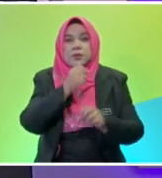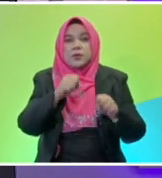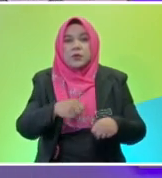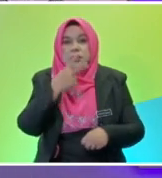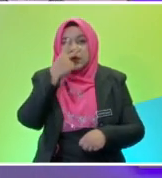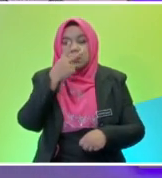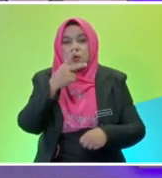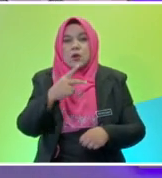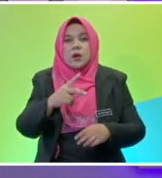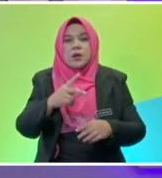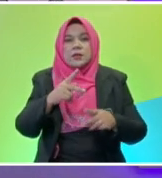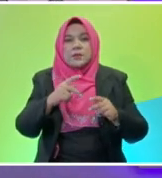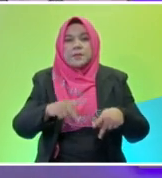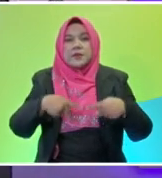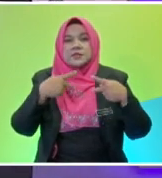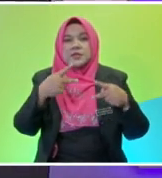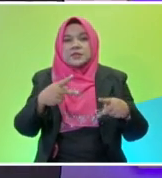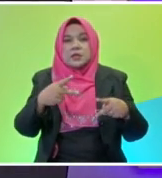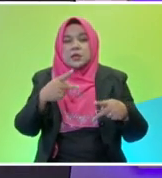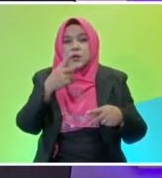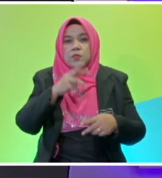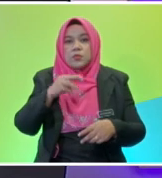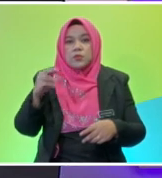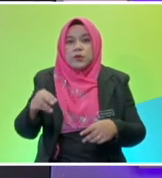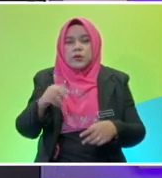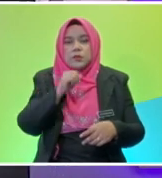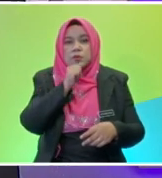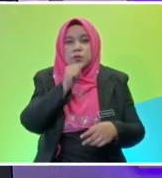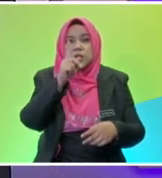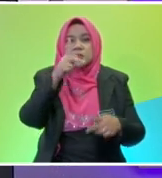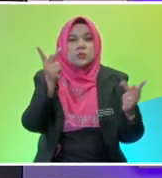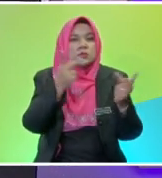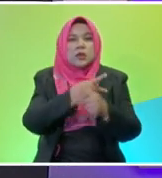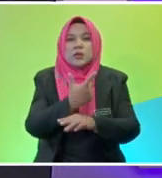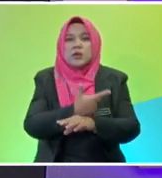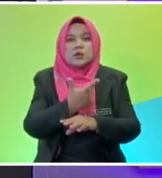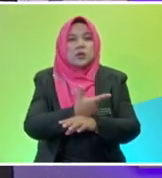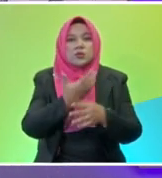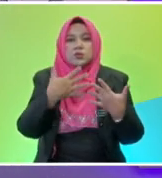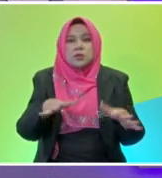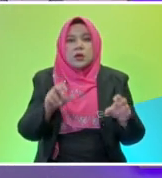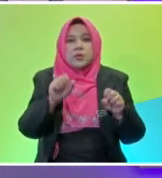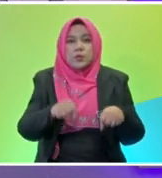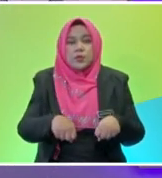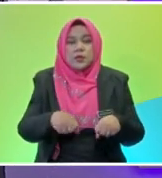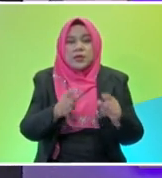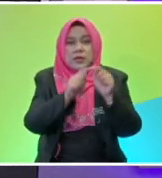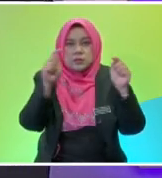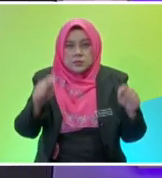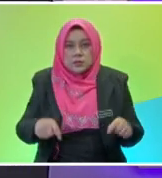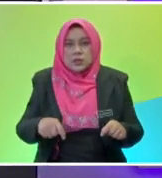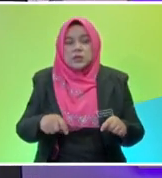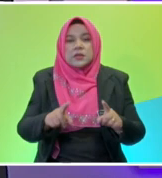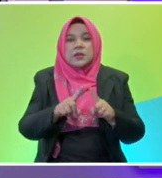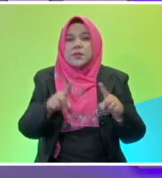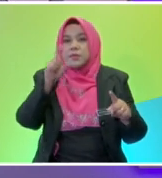bukan hanya sekali latihan itu kita tidak boleh tafsir taksi ini benda itu bertulisan mesti dilatih sehingga